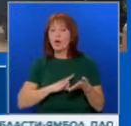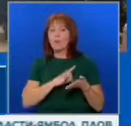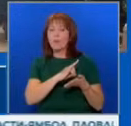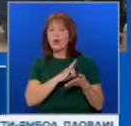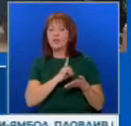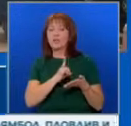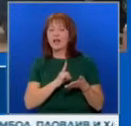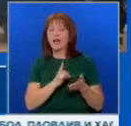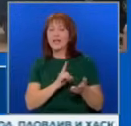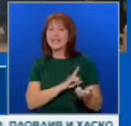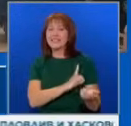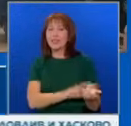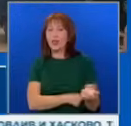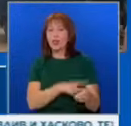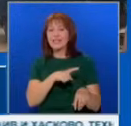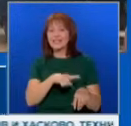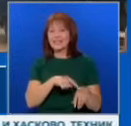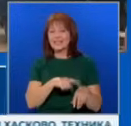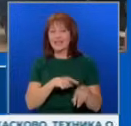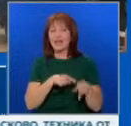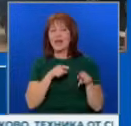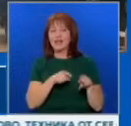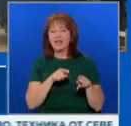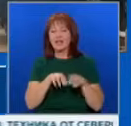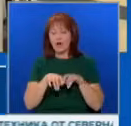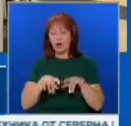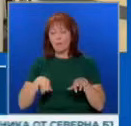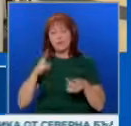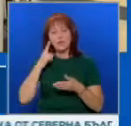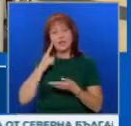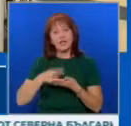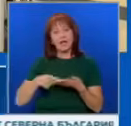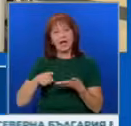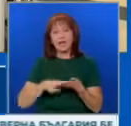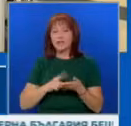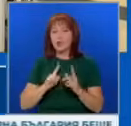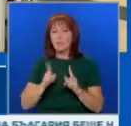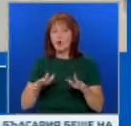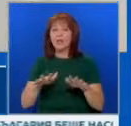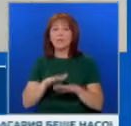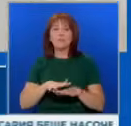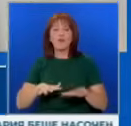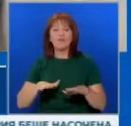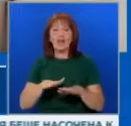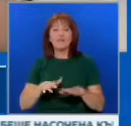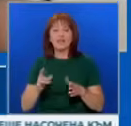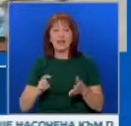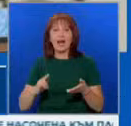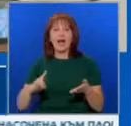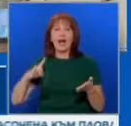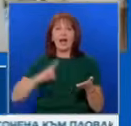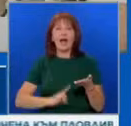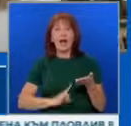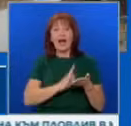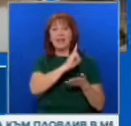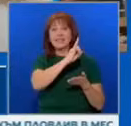е най-силно засегнат, защото подобни компютърни грешки там могат да повлияят много на кацането и излитането